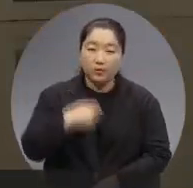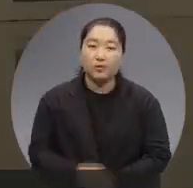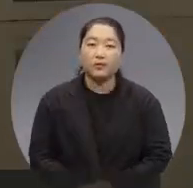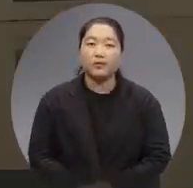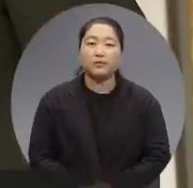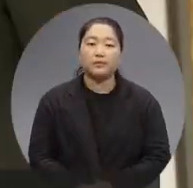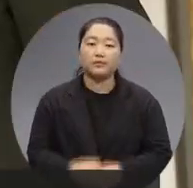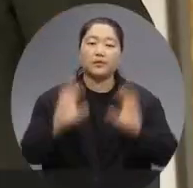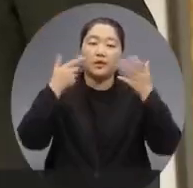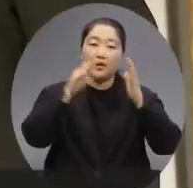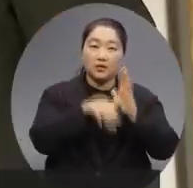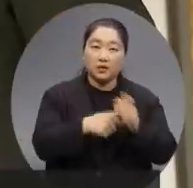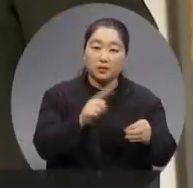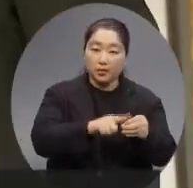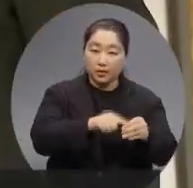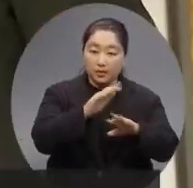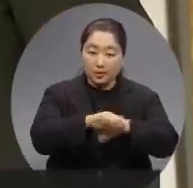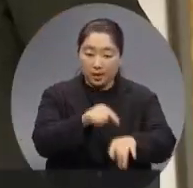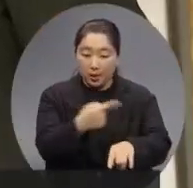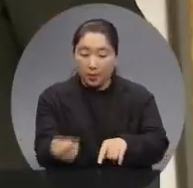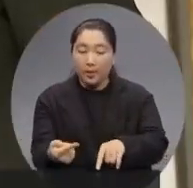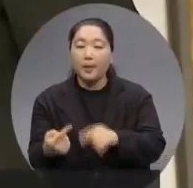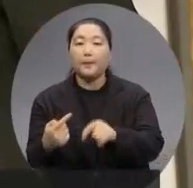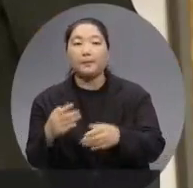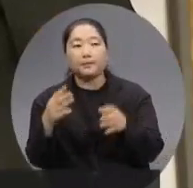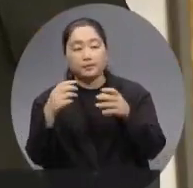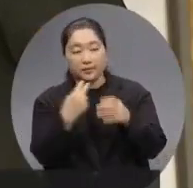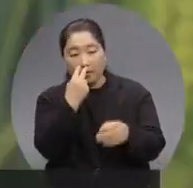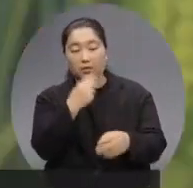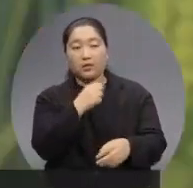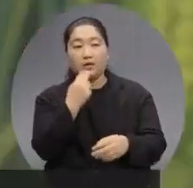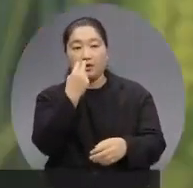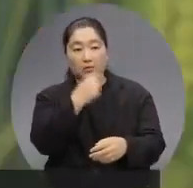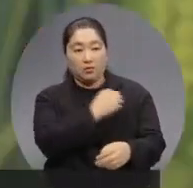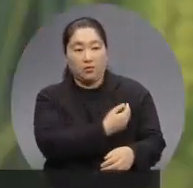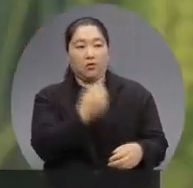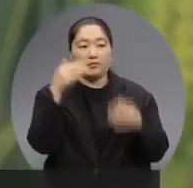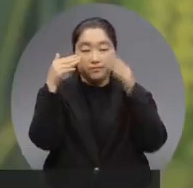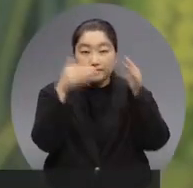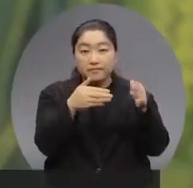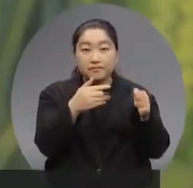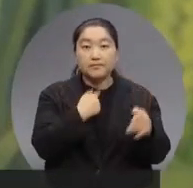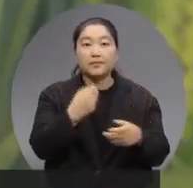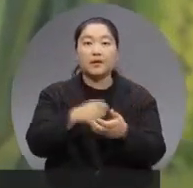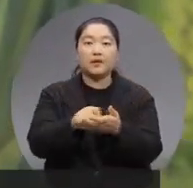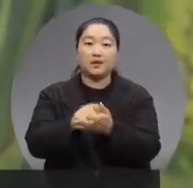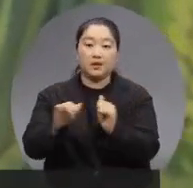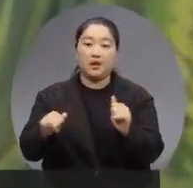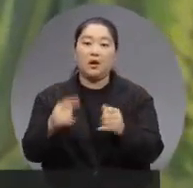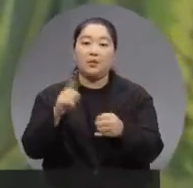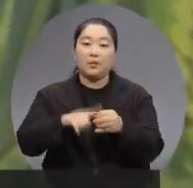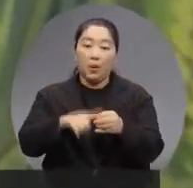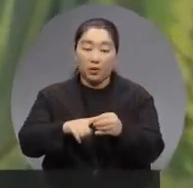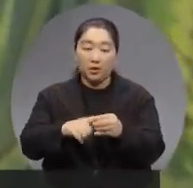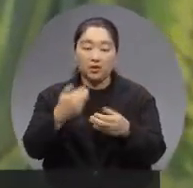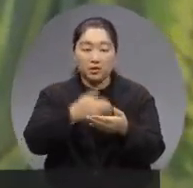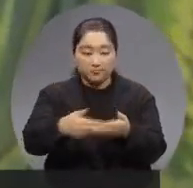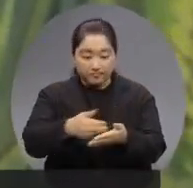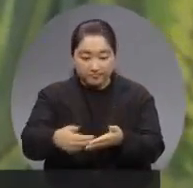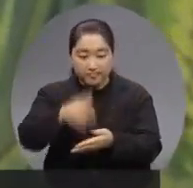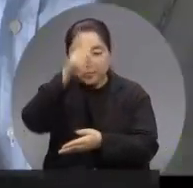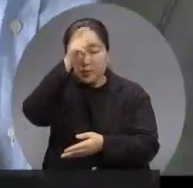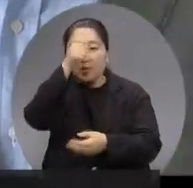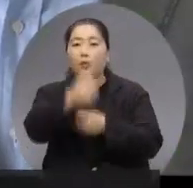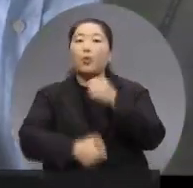유년시절 보리밭 옆에서 보리의 경이로운 생명력에 주목한 작가가 이렇게 보리만 그려온게 반색입니다